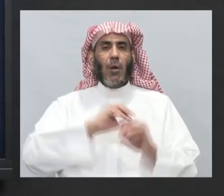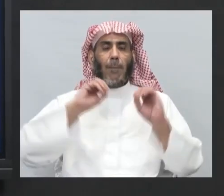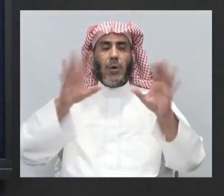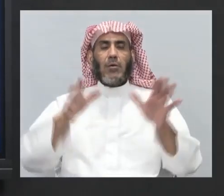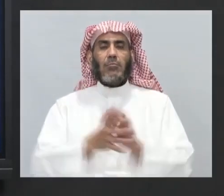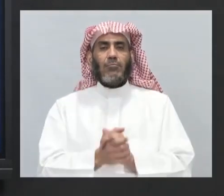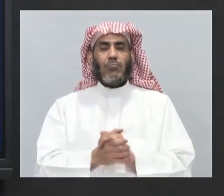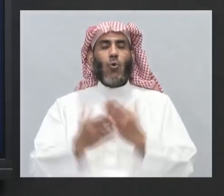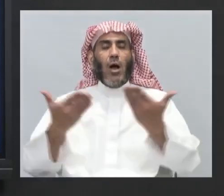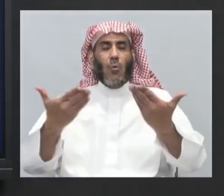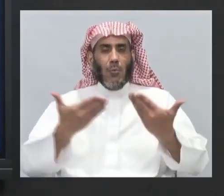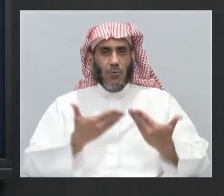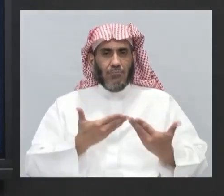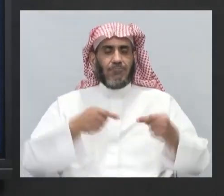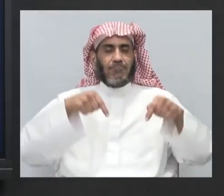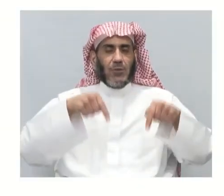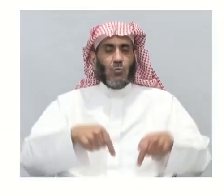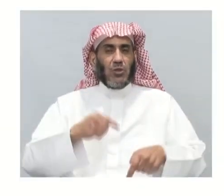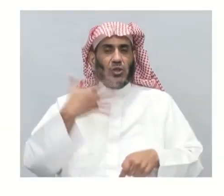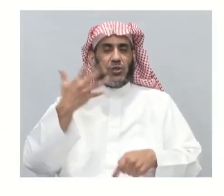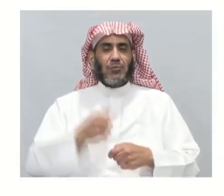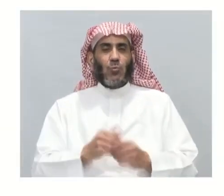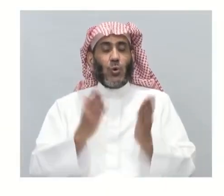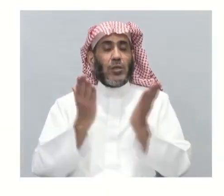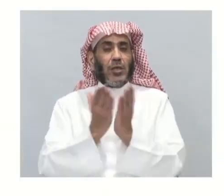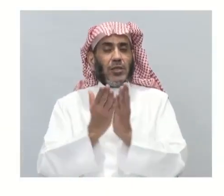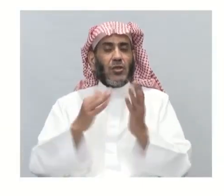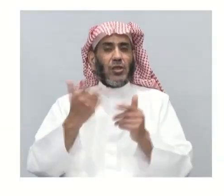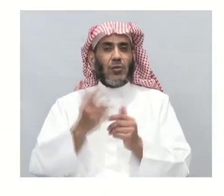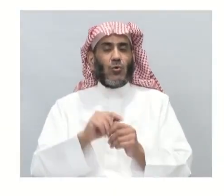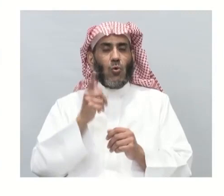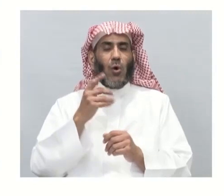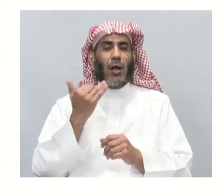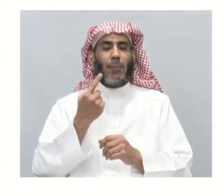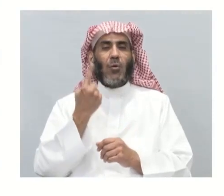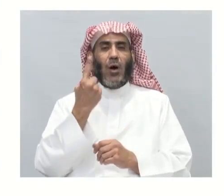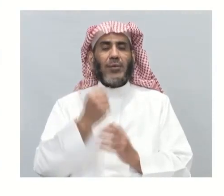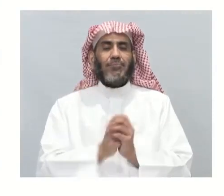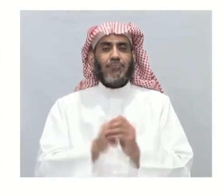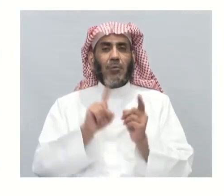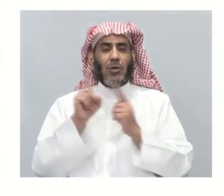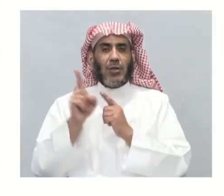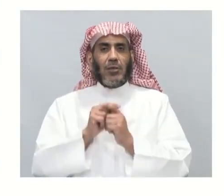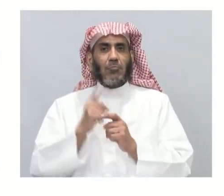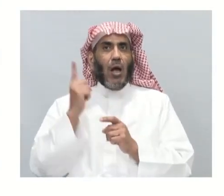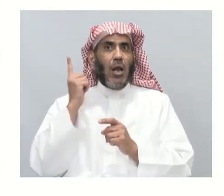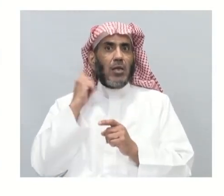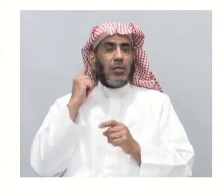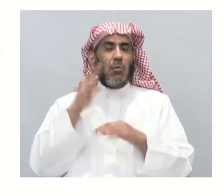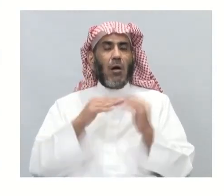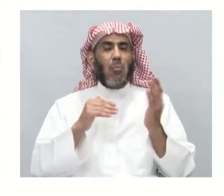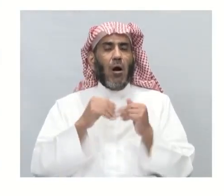وبركاته واهلا ومرحبا بكم في يوم جديد وفي درس جديد من دروس اللغه العربيه واحد كما ترى الاستماع مهاره